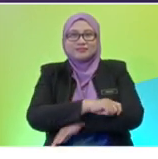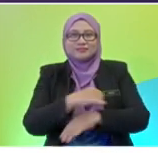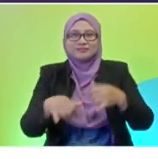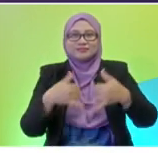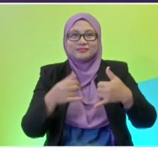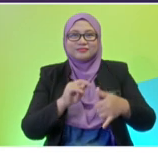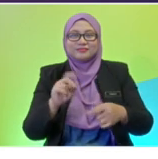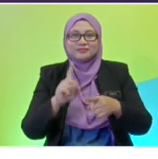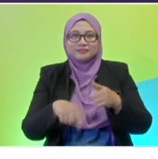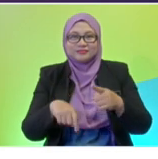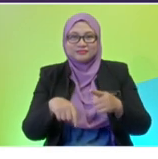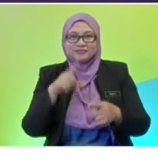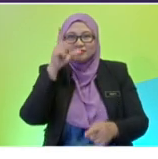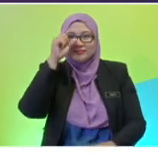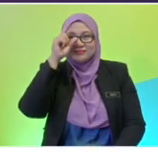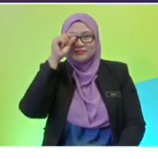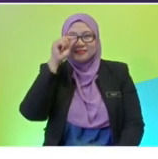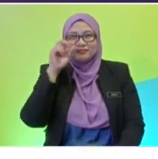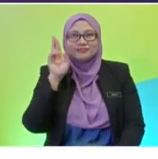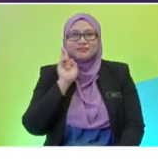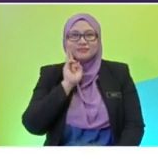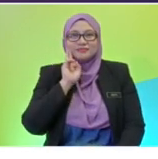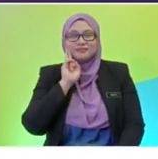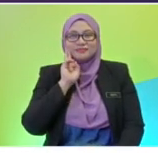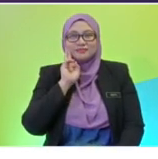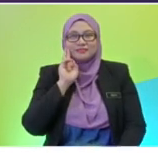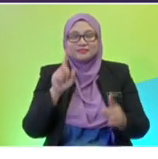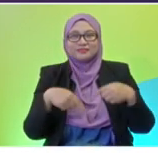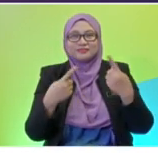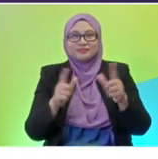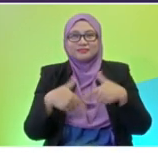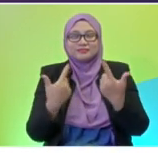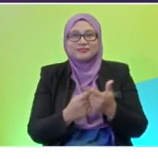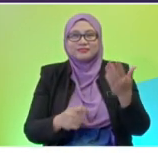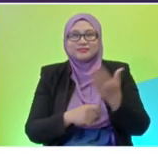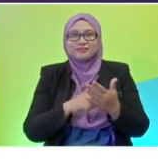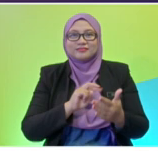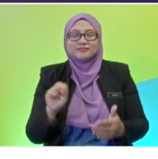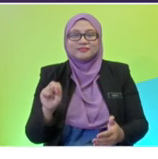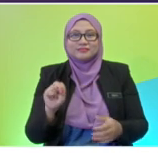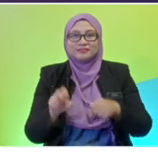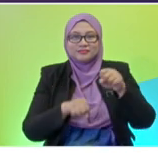ingin ke kelas tambahan layar Basikal Rush